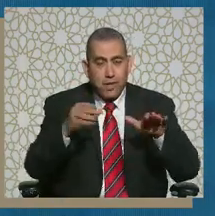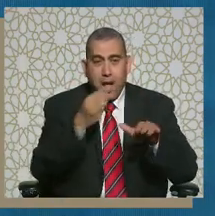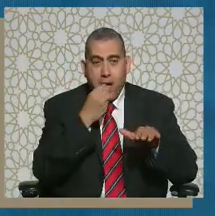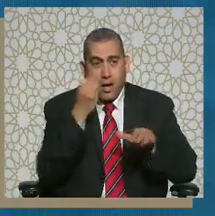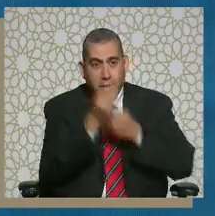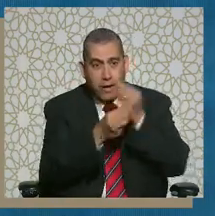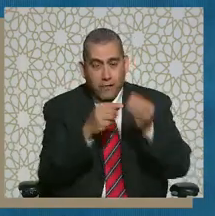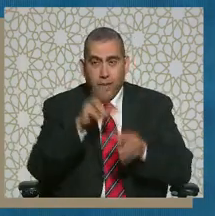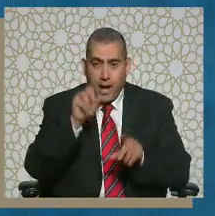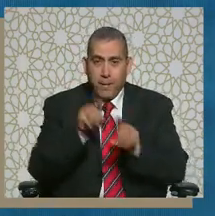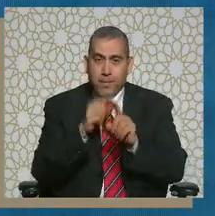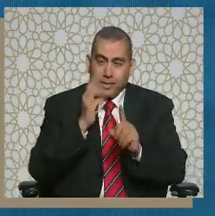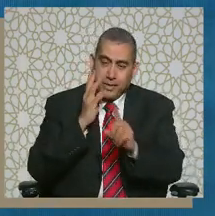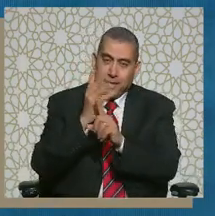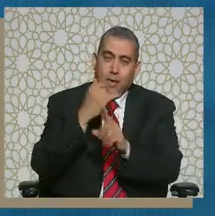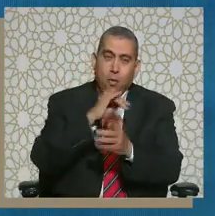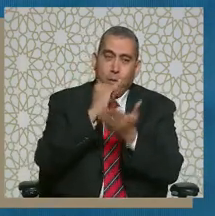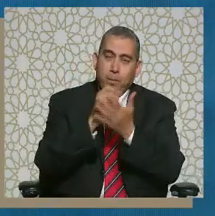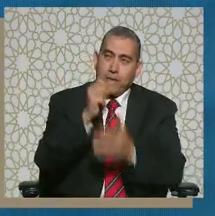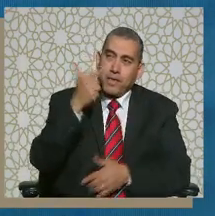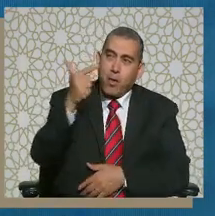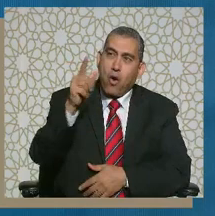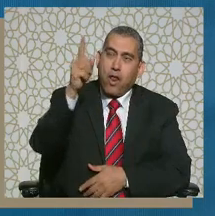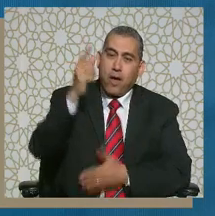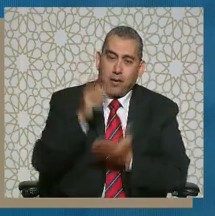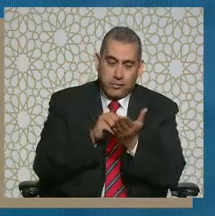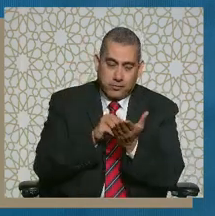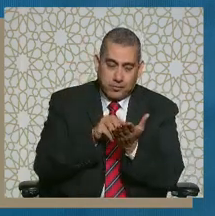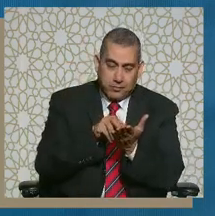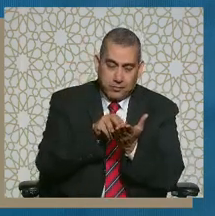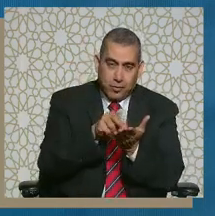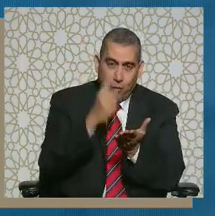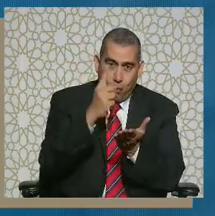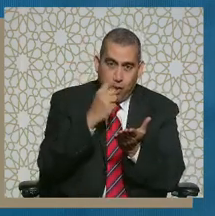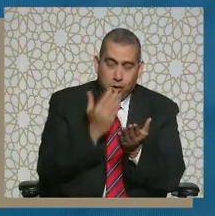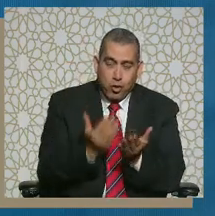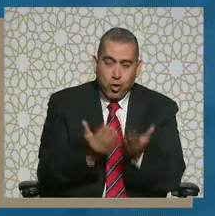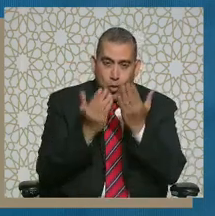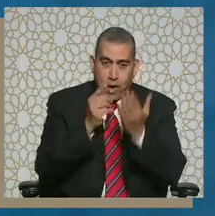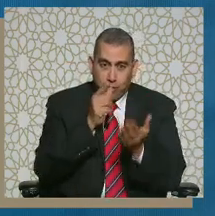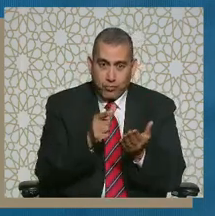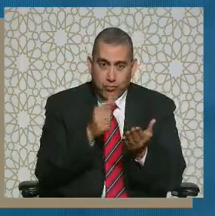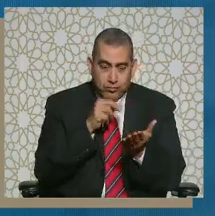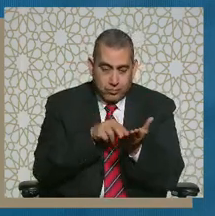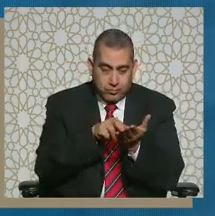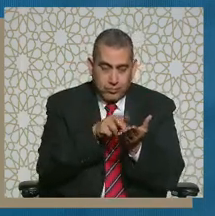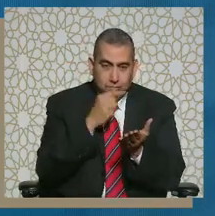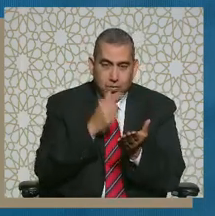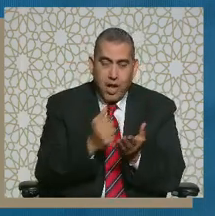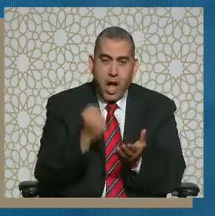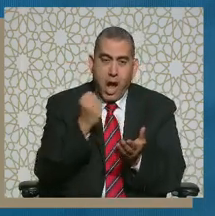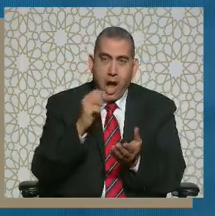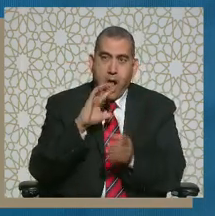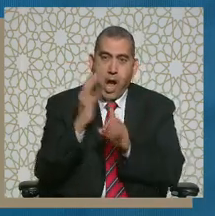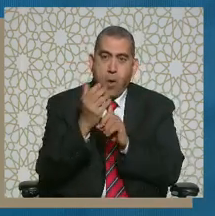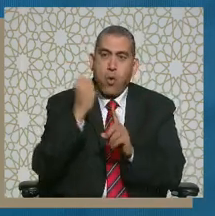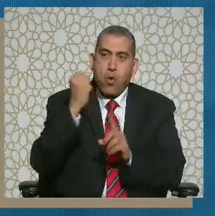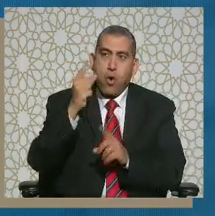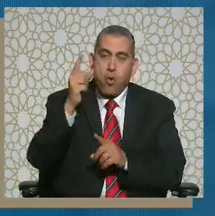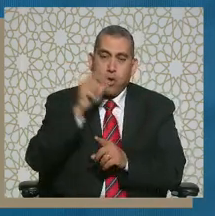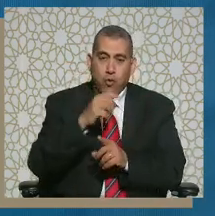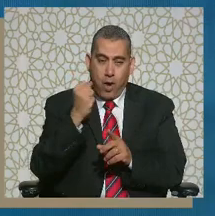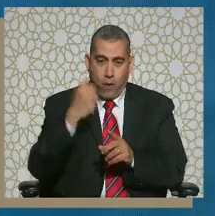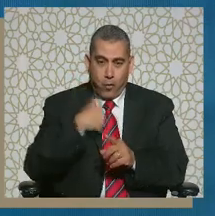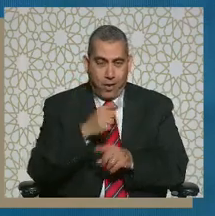الله عشان تعرف ان كل خطوه بتاخدها لما تدعو بهذا الدعاء بتكون بحول الله وقوته لا بحولك